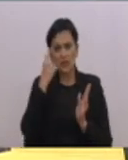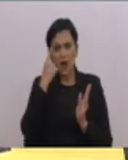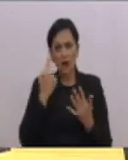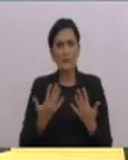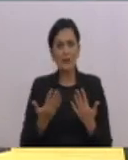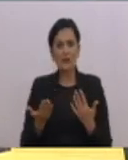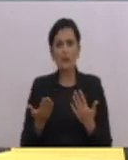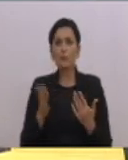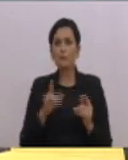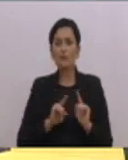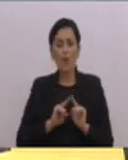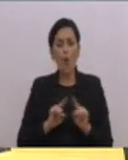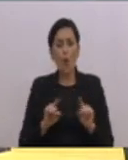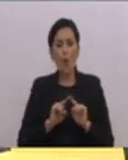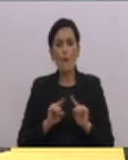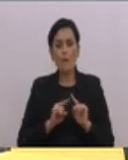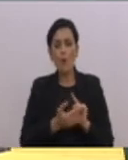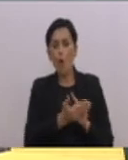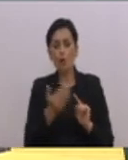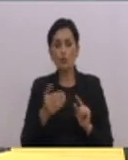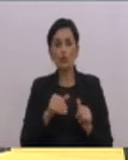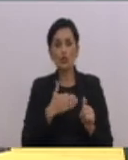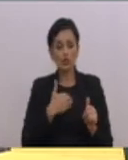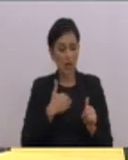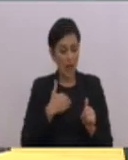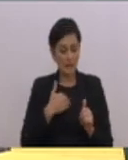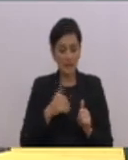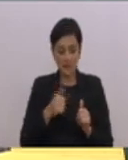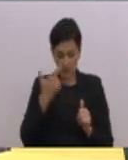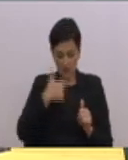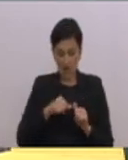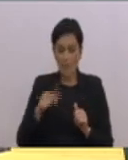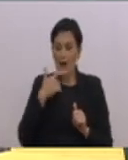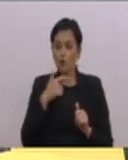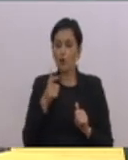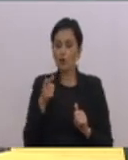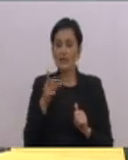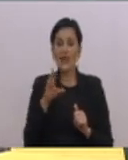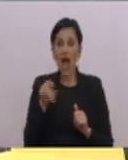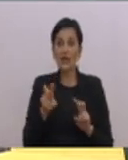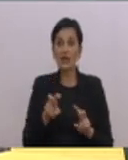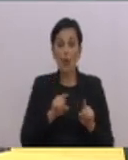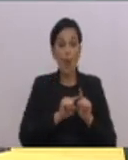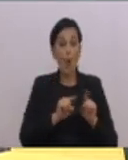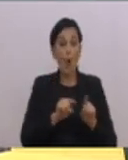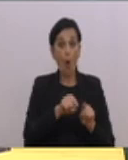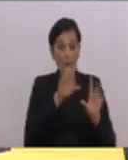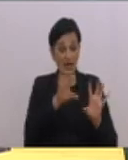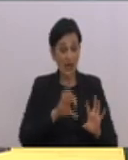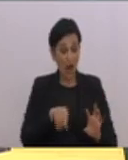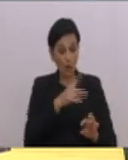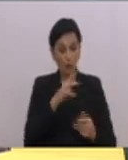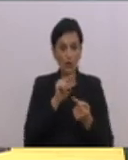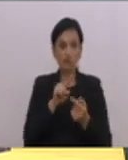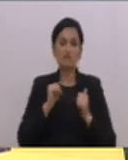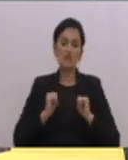ნუ ეხლა აქ ოპოზიცია ფაქტობრივად ჩვენს გარდა არავინ არის და ბატონი ტარიალიზის, მაგრამ საბოლოოდ ოპოზიცია რომელიც იდეაში ამ კანონს უნდა ეწინააღმდეგებოდეს,